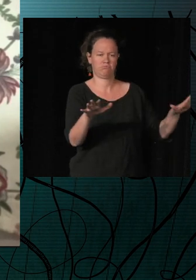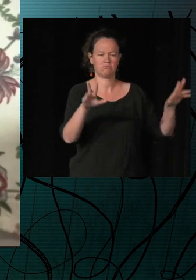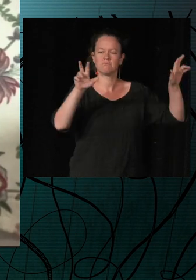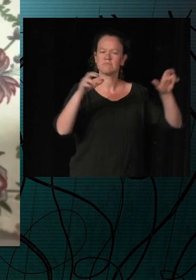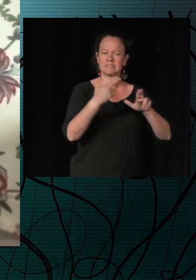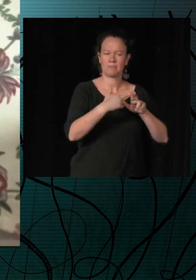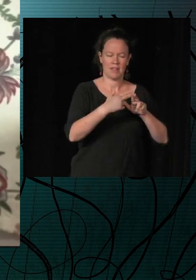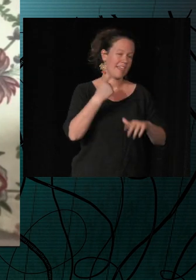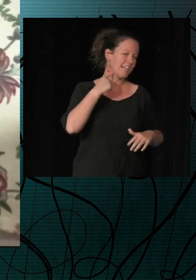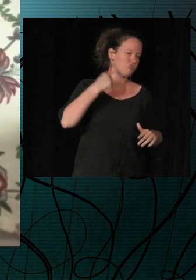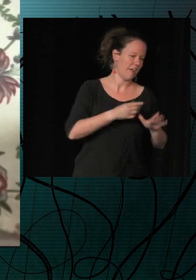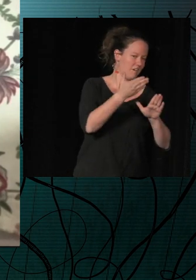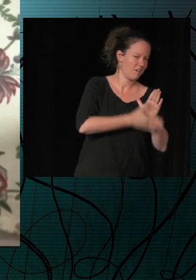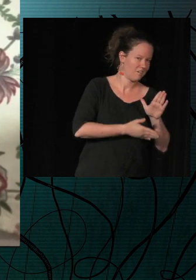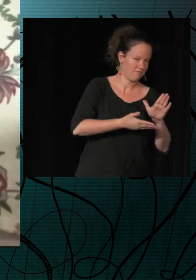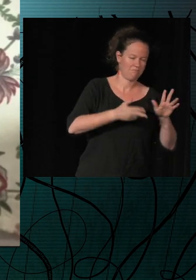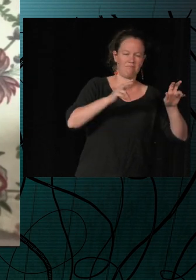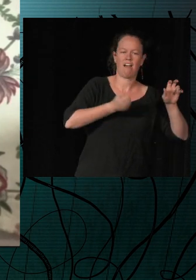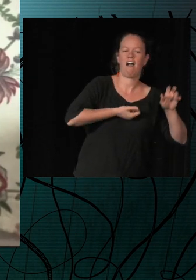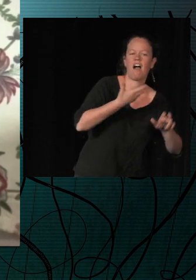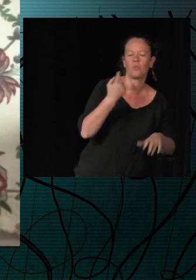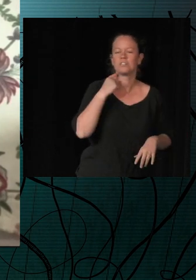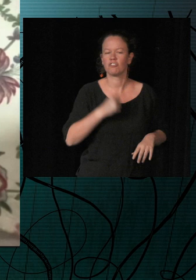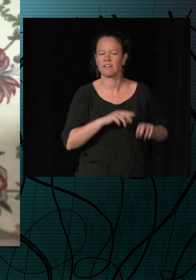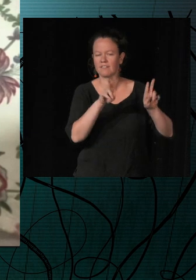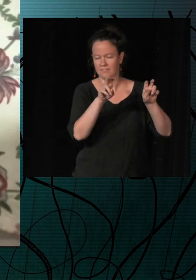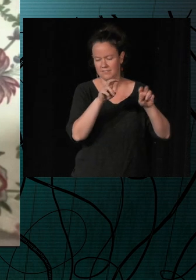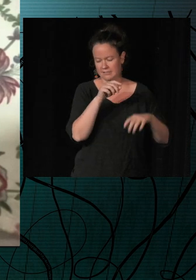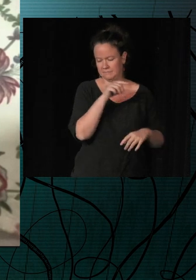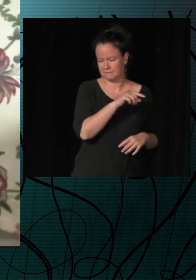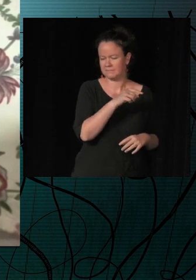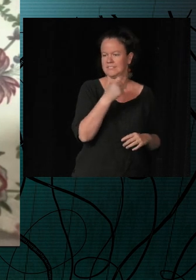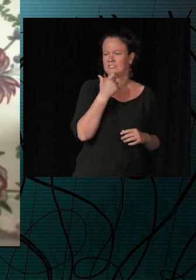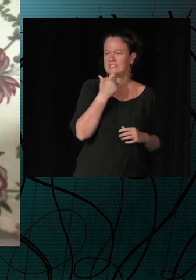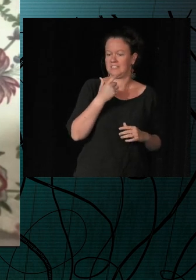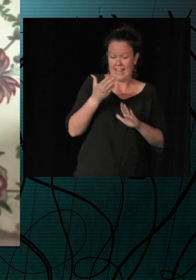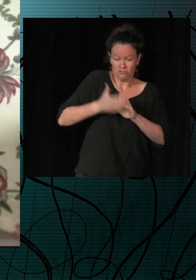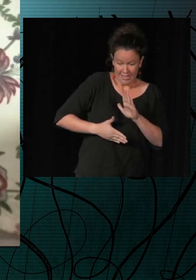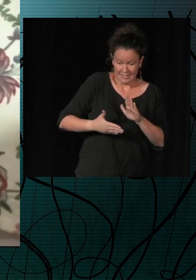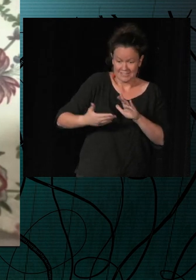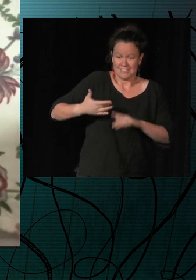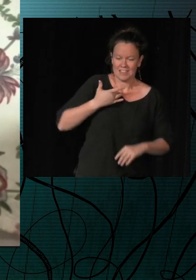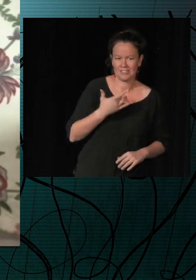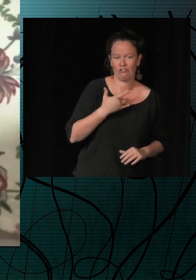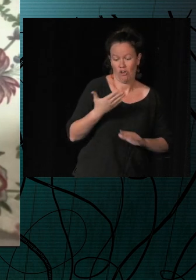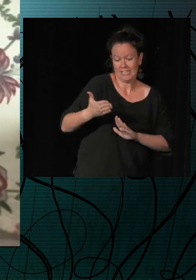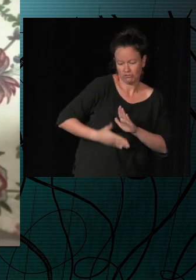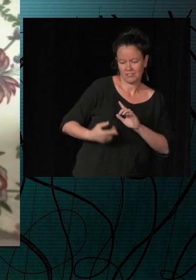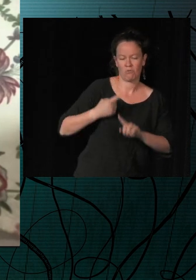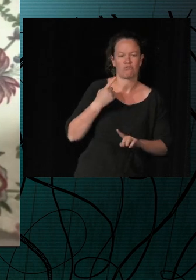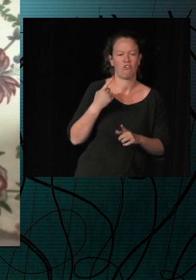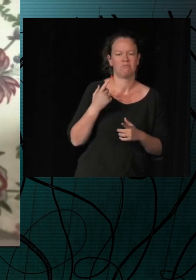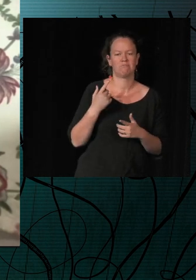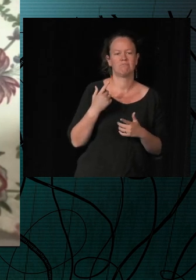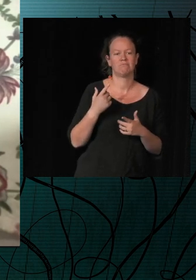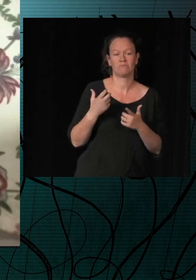y a longtemps et on sait très bien que ça fait partie de d'un certain plaisir et bah je ouais moi je suis hyper contente de voir